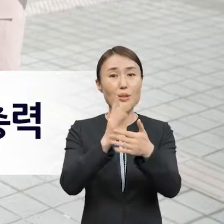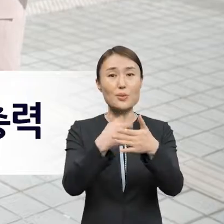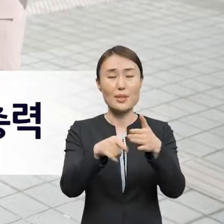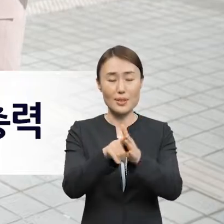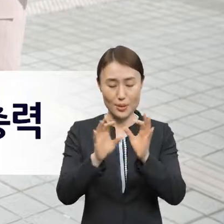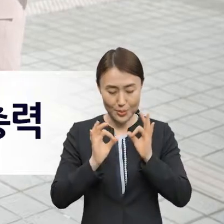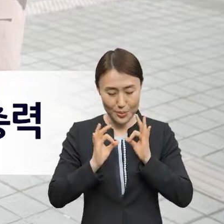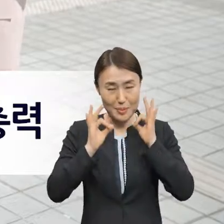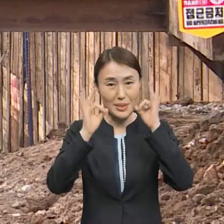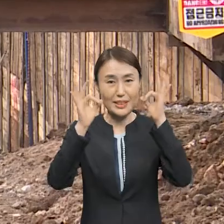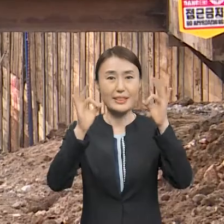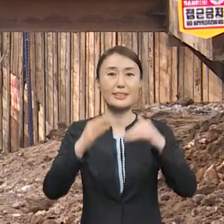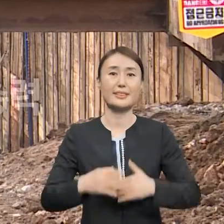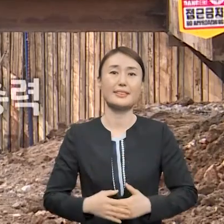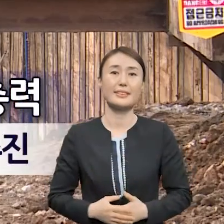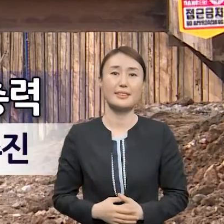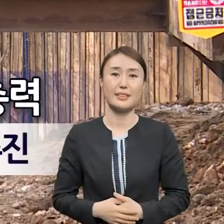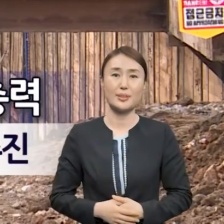기울이고 있습니다.